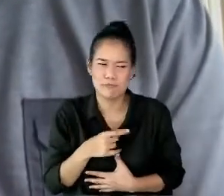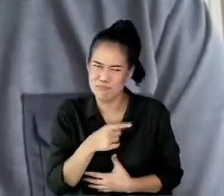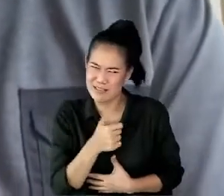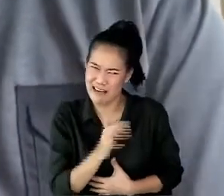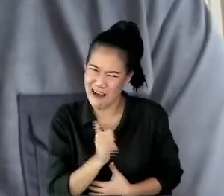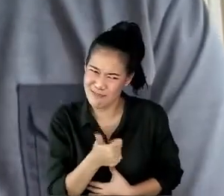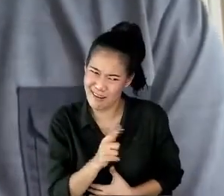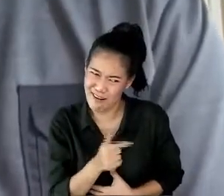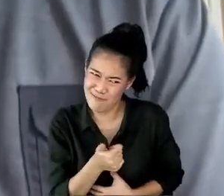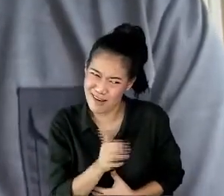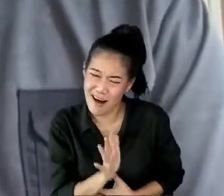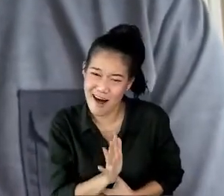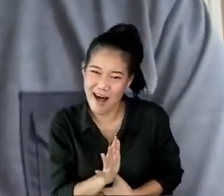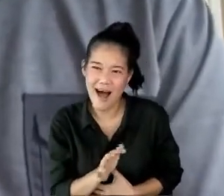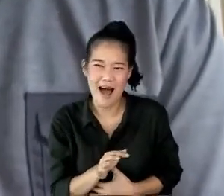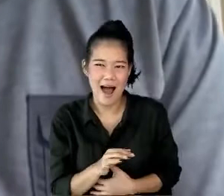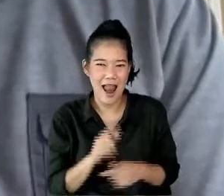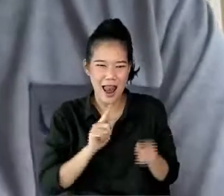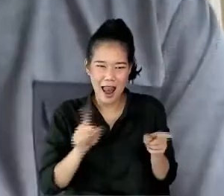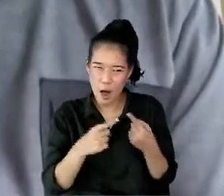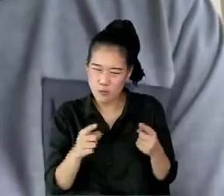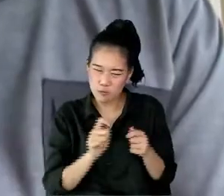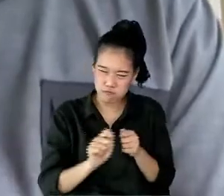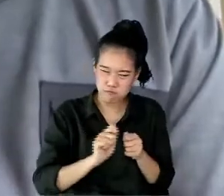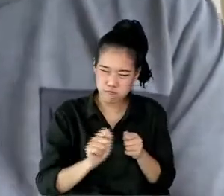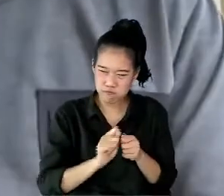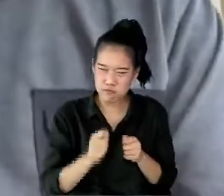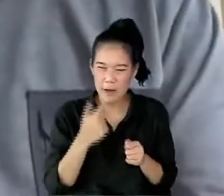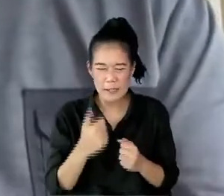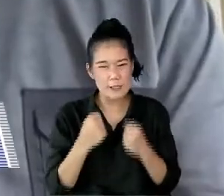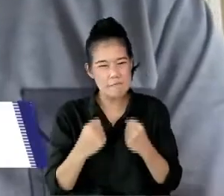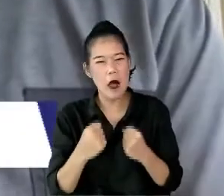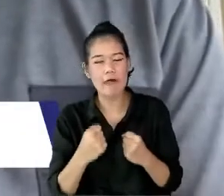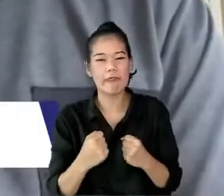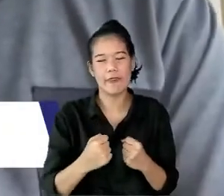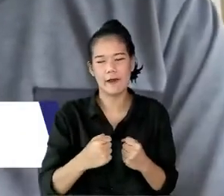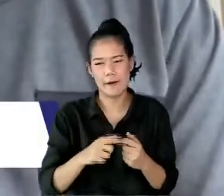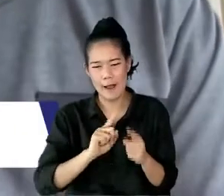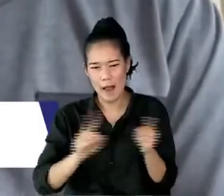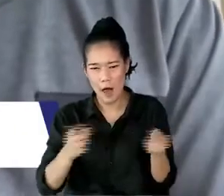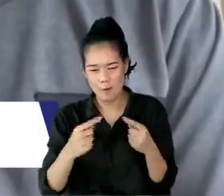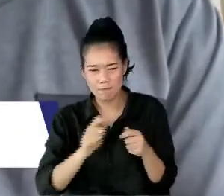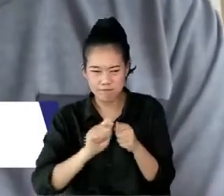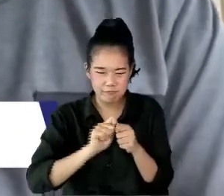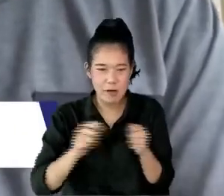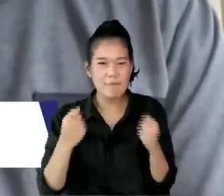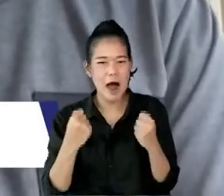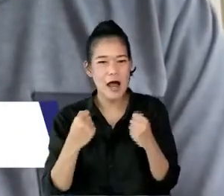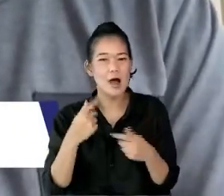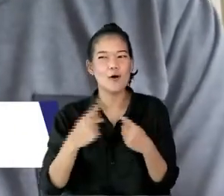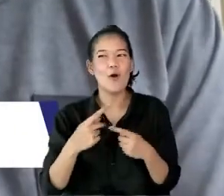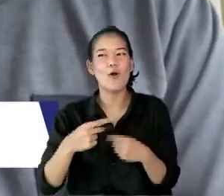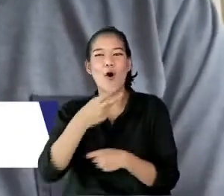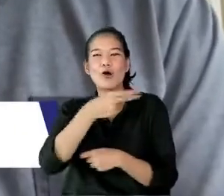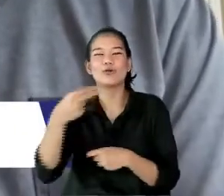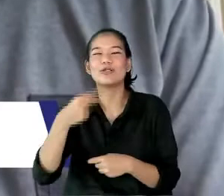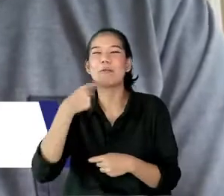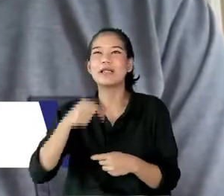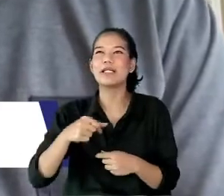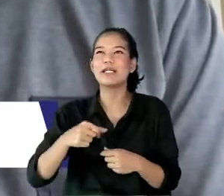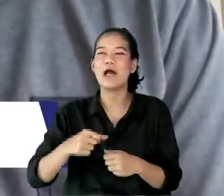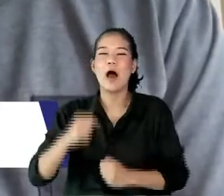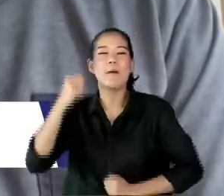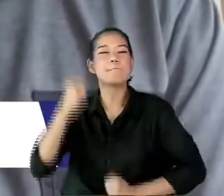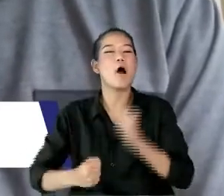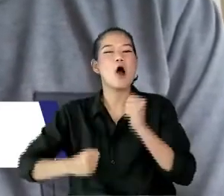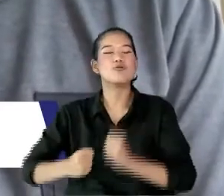ya? Bikin lagu yang semangat gitu ya. Ya kalau lagu Indonesia kok kayak Majuta Gentar gitu,